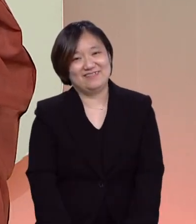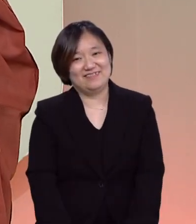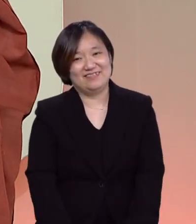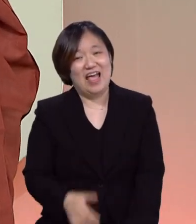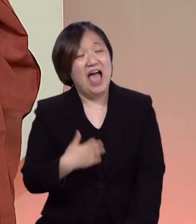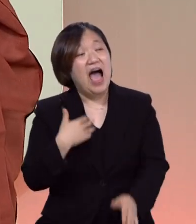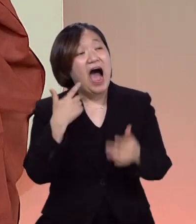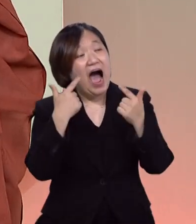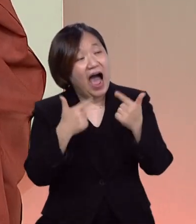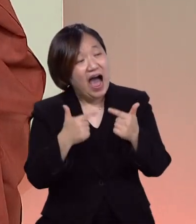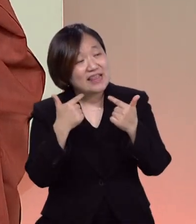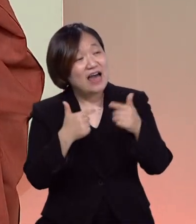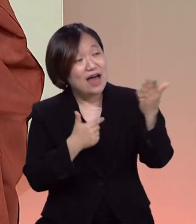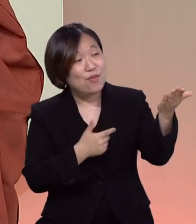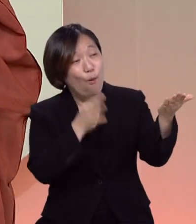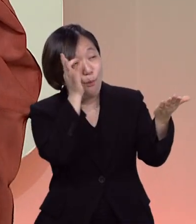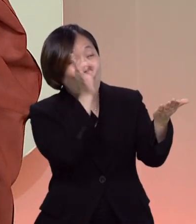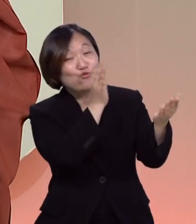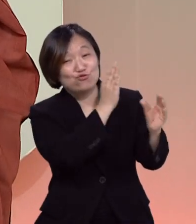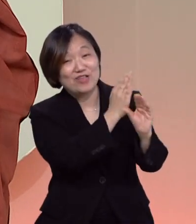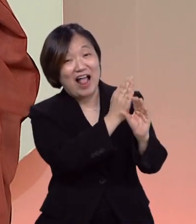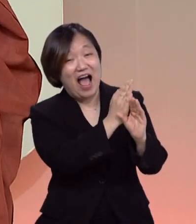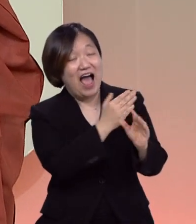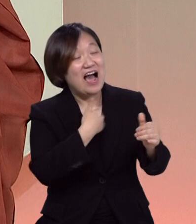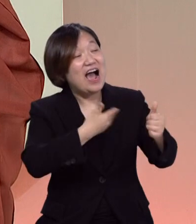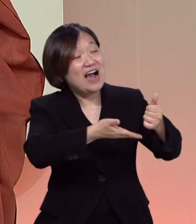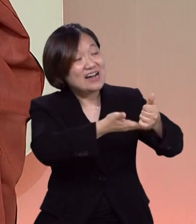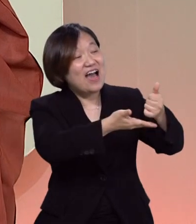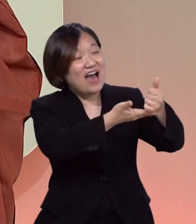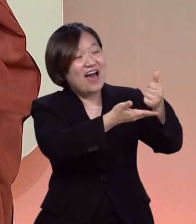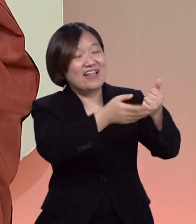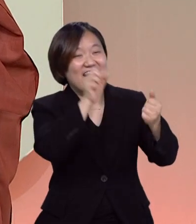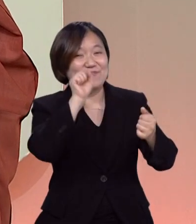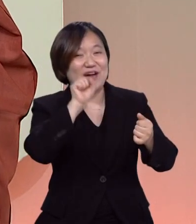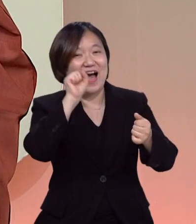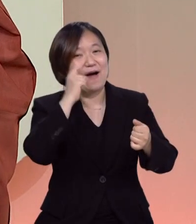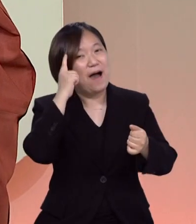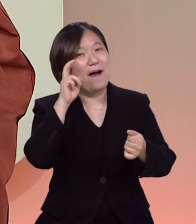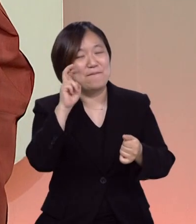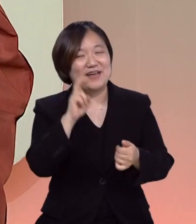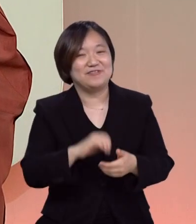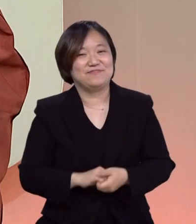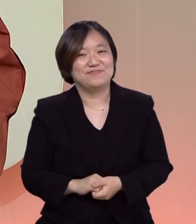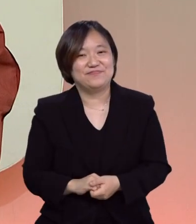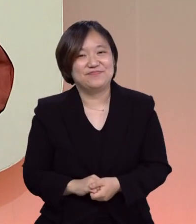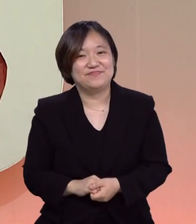내가 항상 더 지켜보고 있다라고 이렇게 아마 봐 주신 거 아니겠습니까